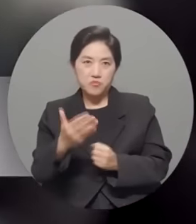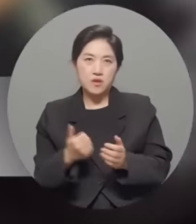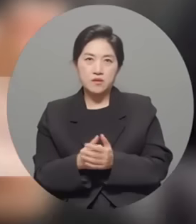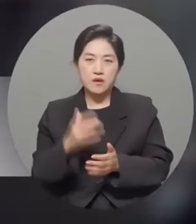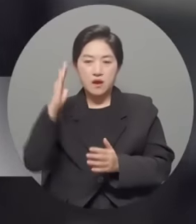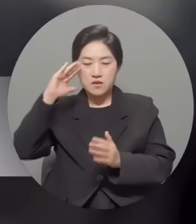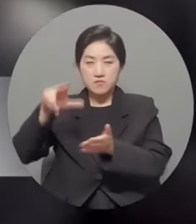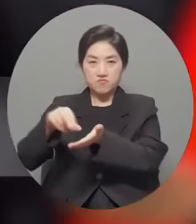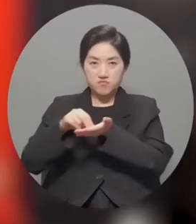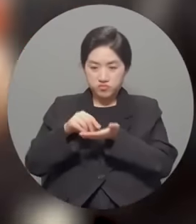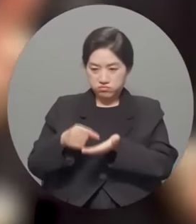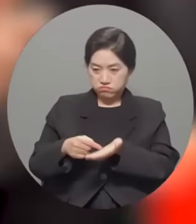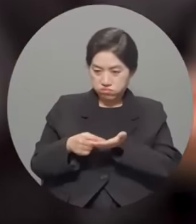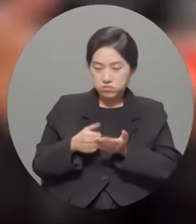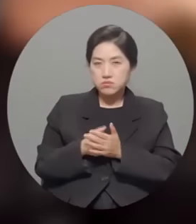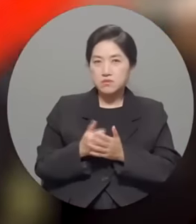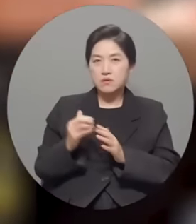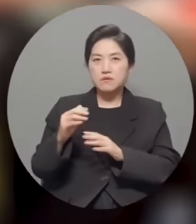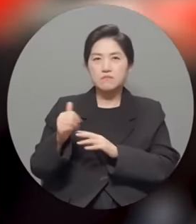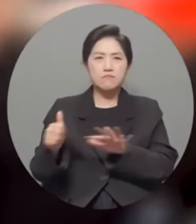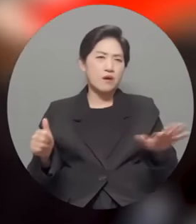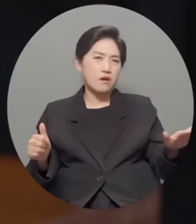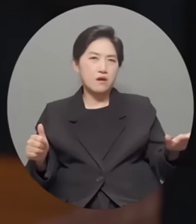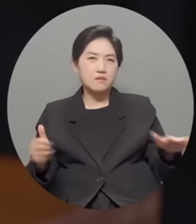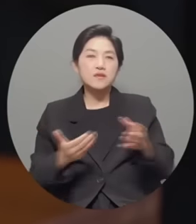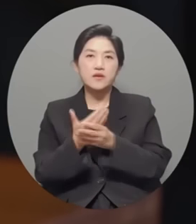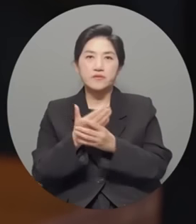제기하자 돌아온 건 따돌림이었다고 합니다.